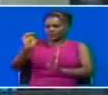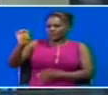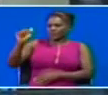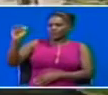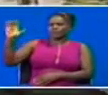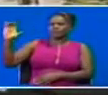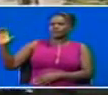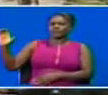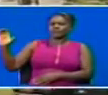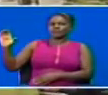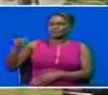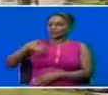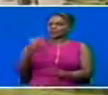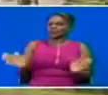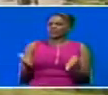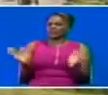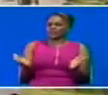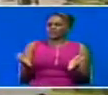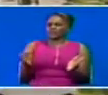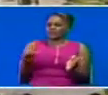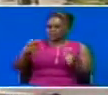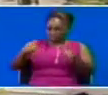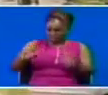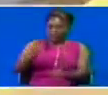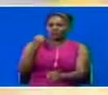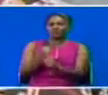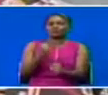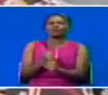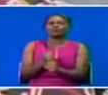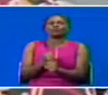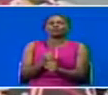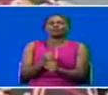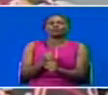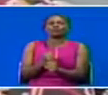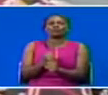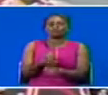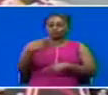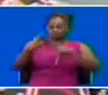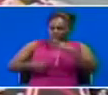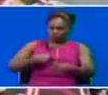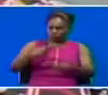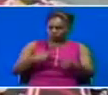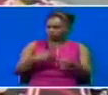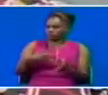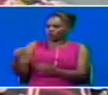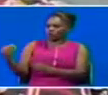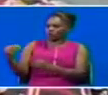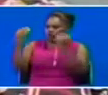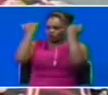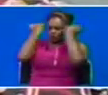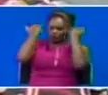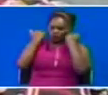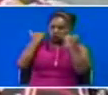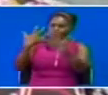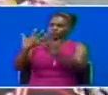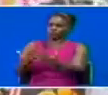ufisadi nchini, akijitia moyo wa kuweza kazi. We shall proceed to jail on Thursday if